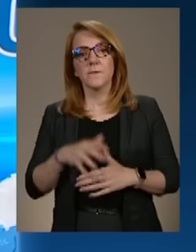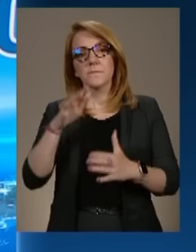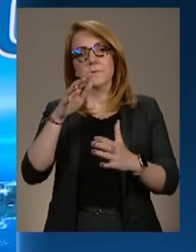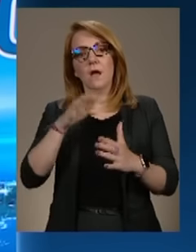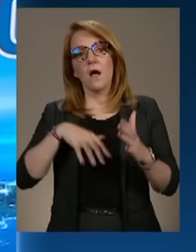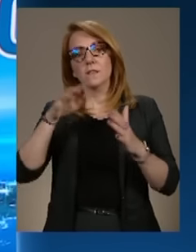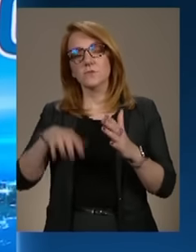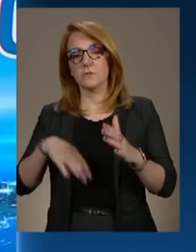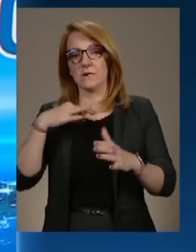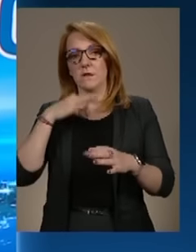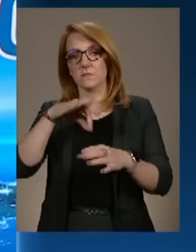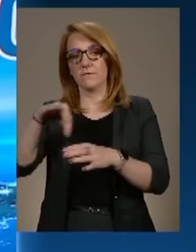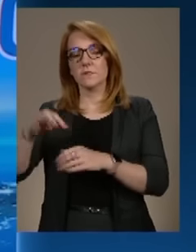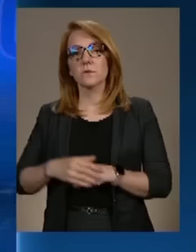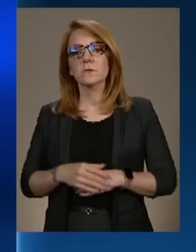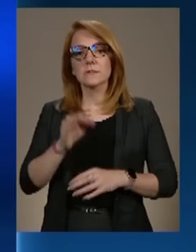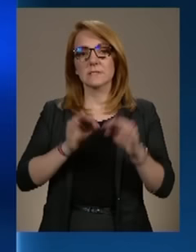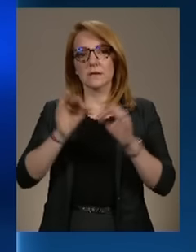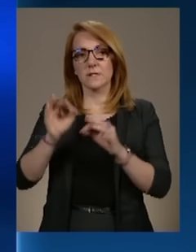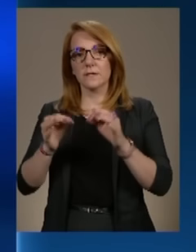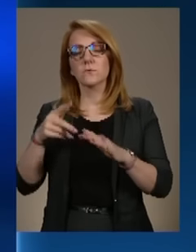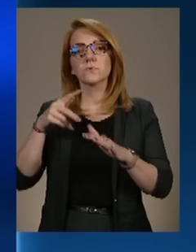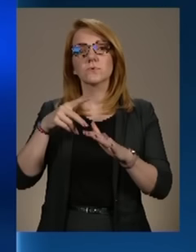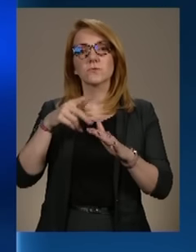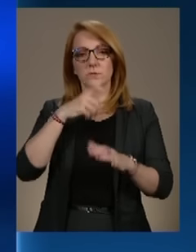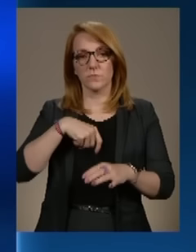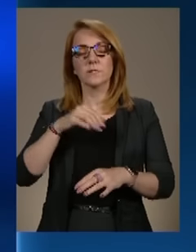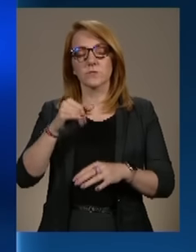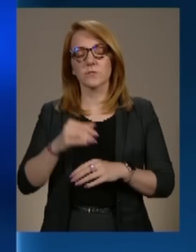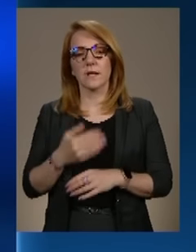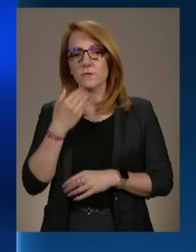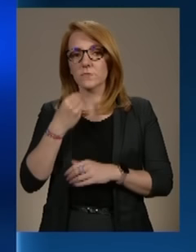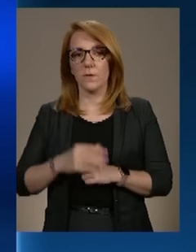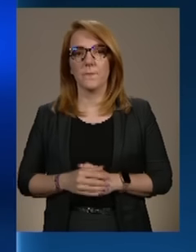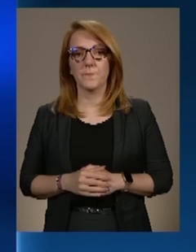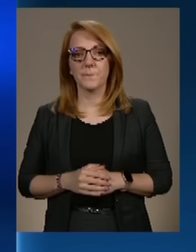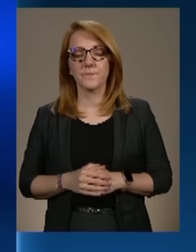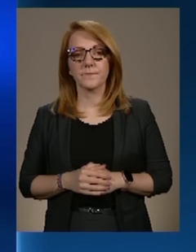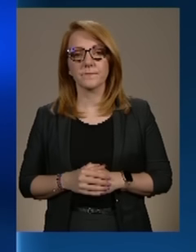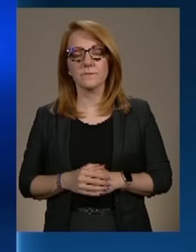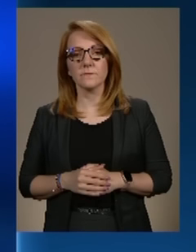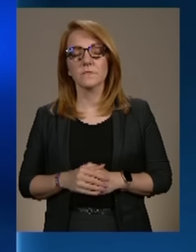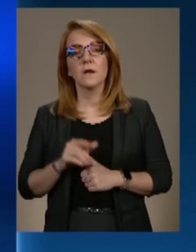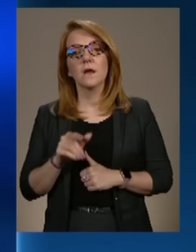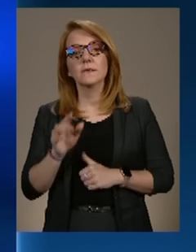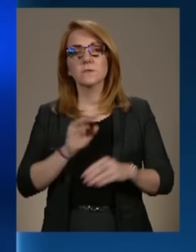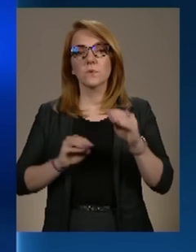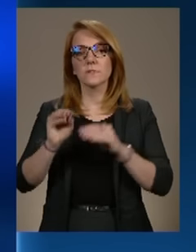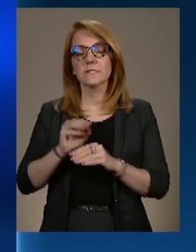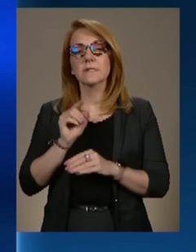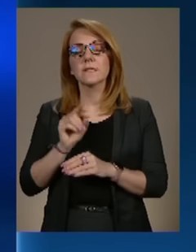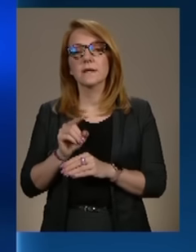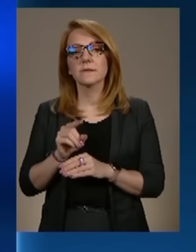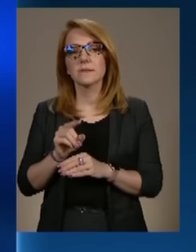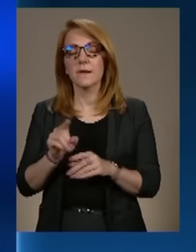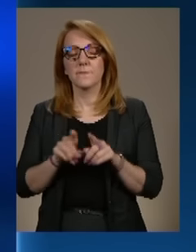szavazatot elnézést a százalékos közgyűlés igen százalékos köszönöm szépen ez az összetétel de mind